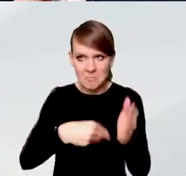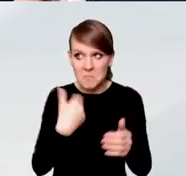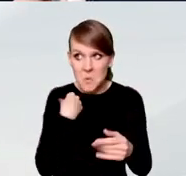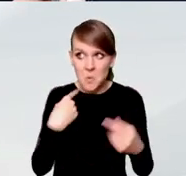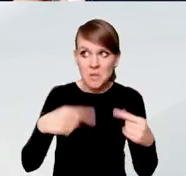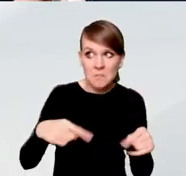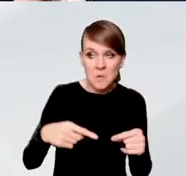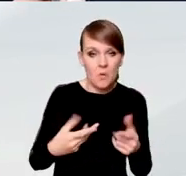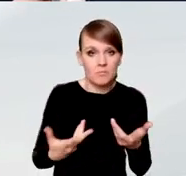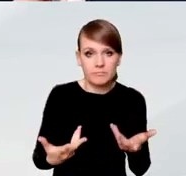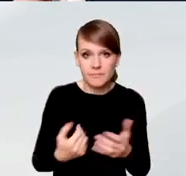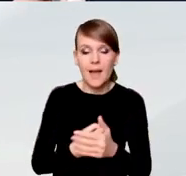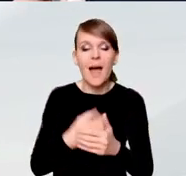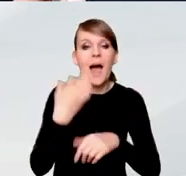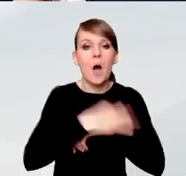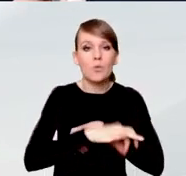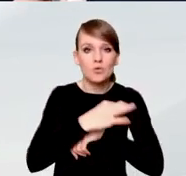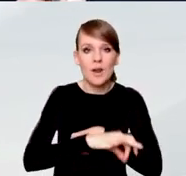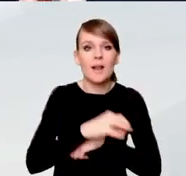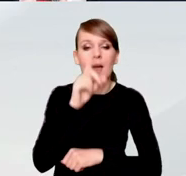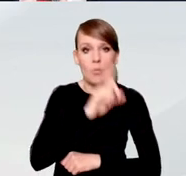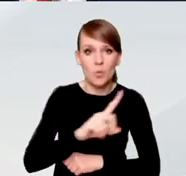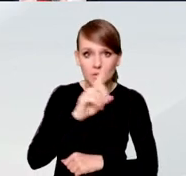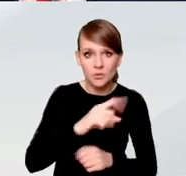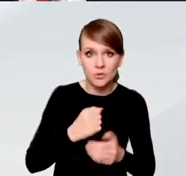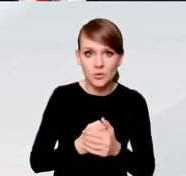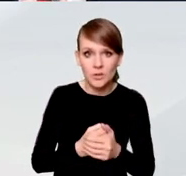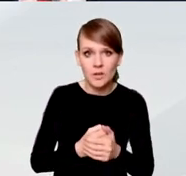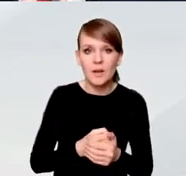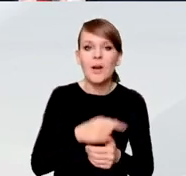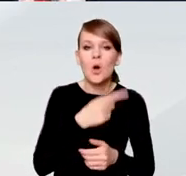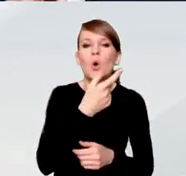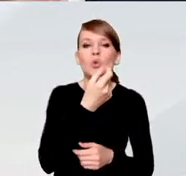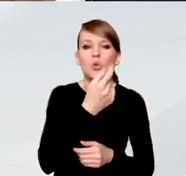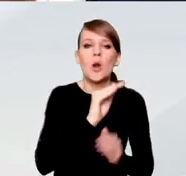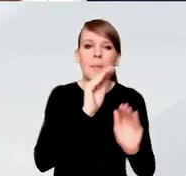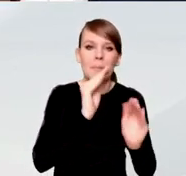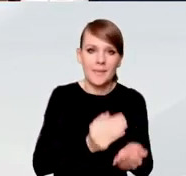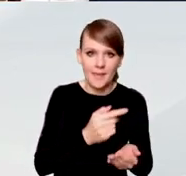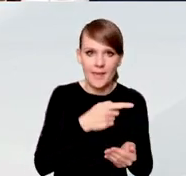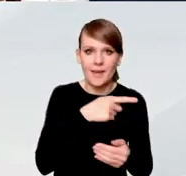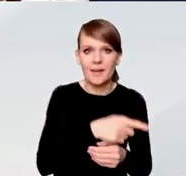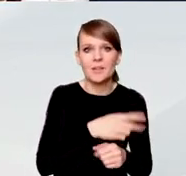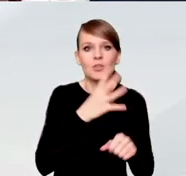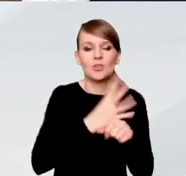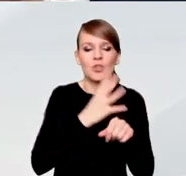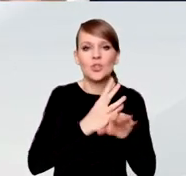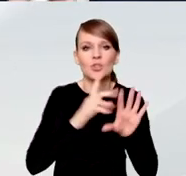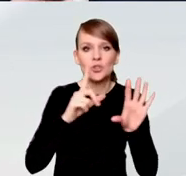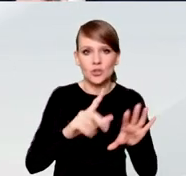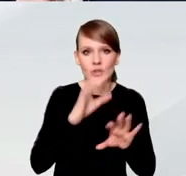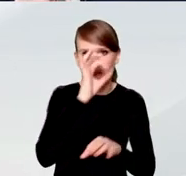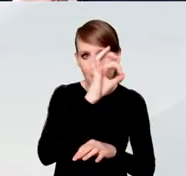uczelni publicznych ten odsetek był troszeczkę mniejszy, bo stanowił 47% próby.